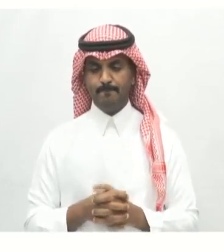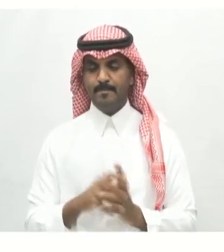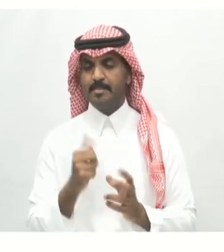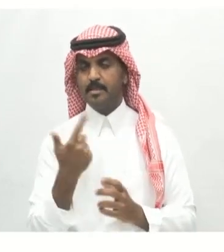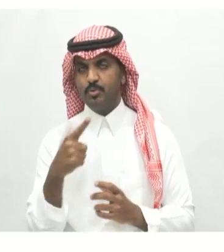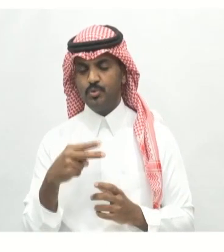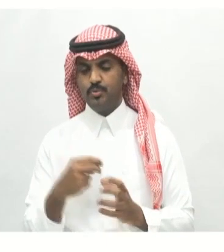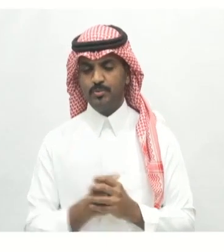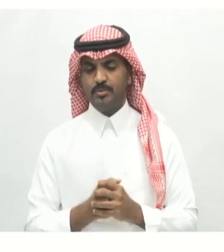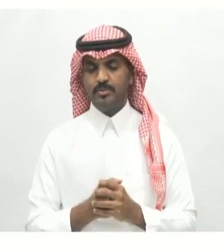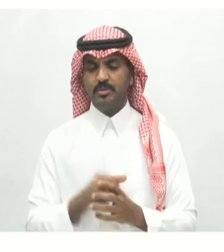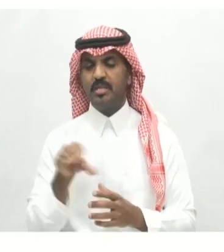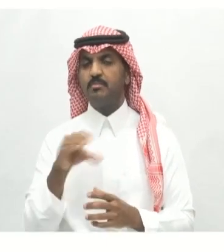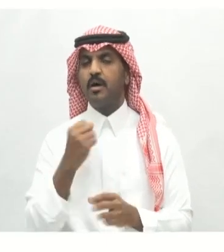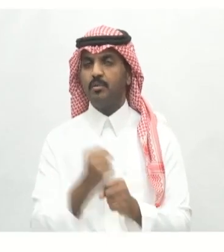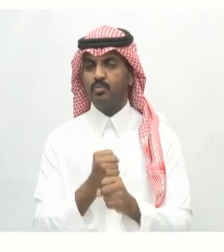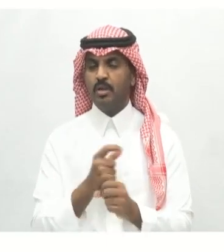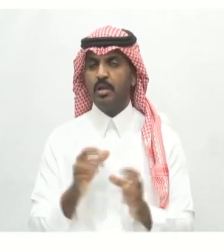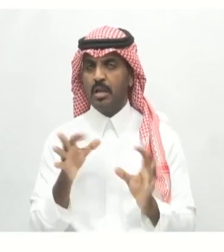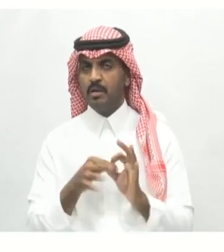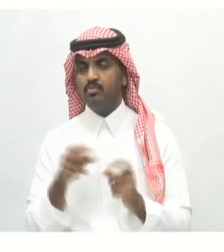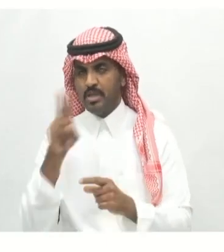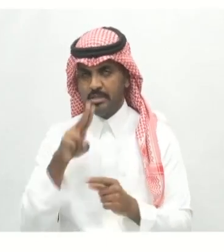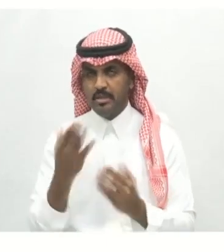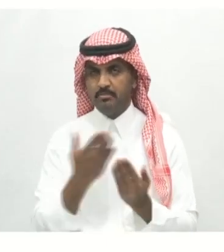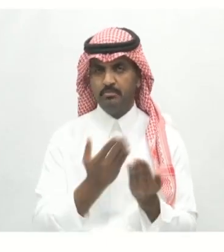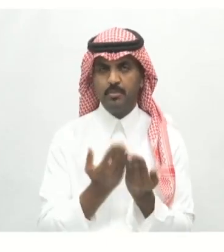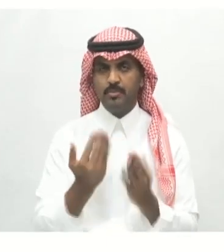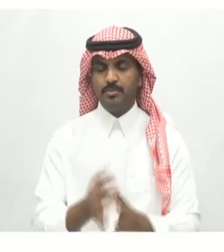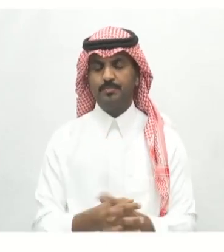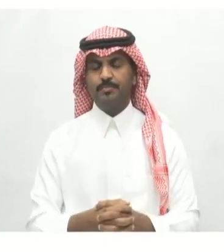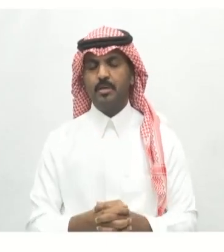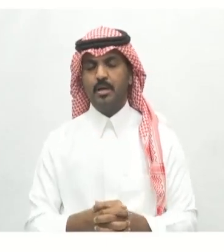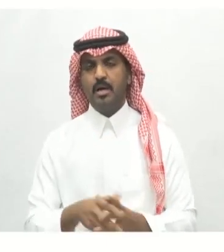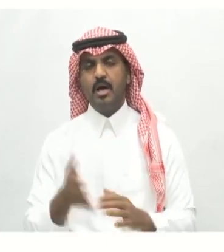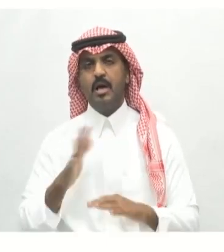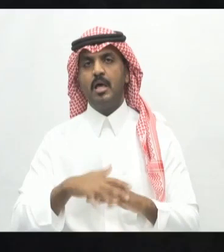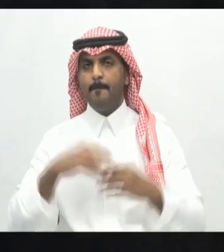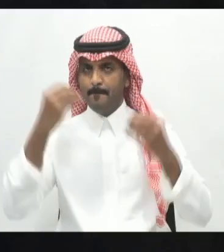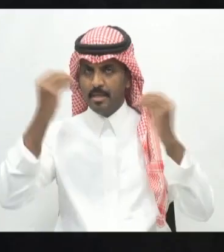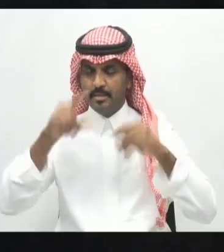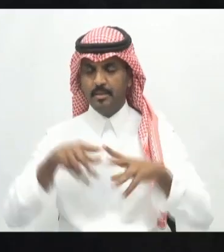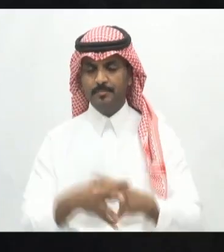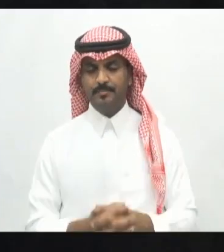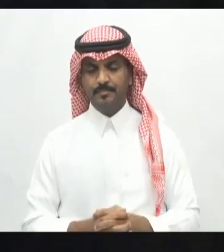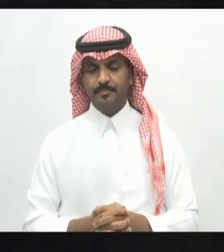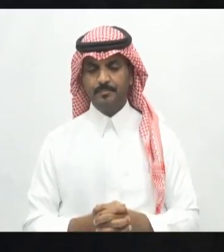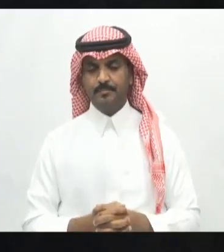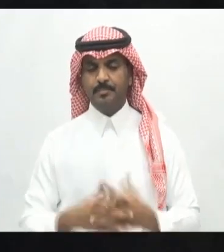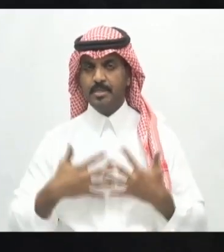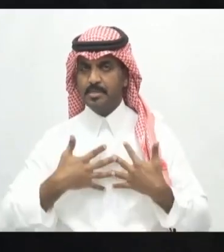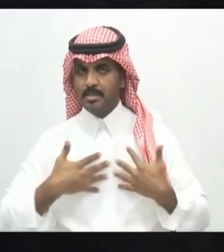ال7 تطبيقات متعلقه بما سبق ان درستم على بركه الله ايها الطلاب والطالبات نستمتع